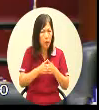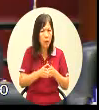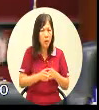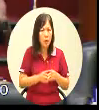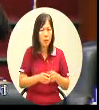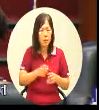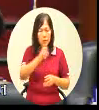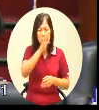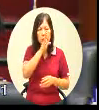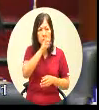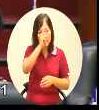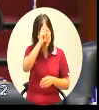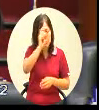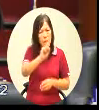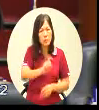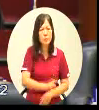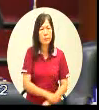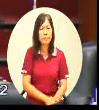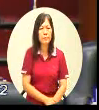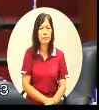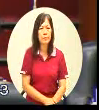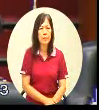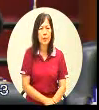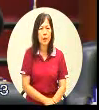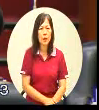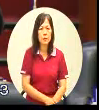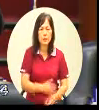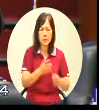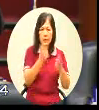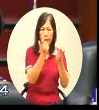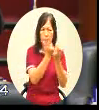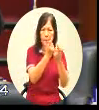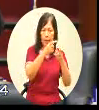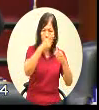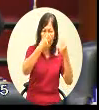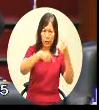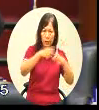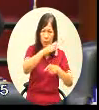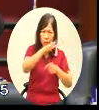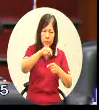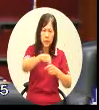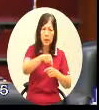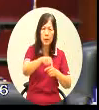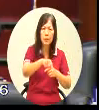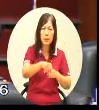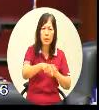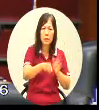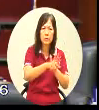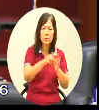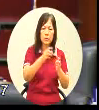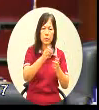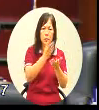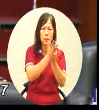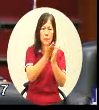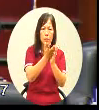是在北谷山的地方，其实没有任何